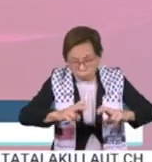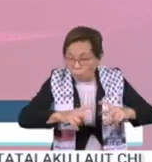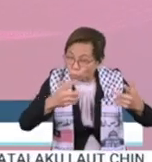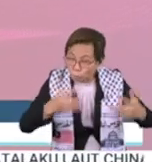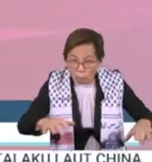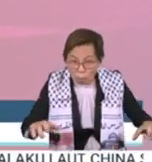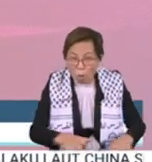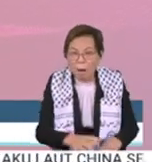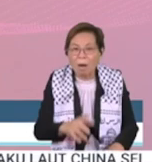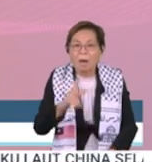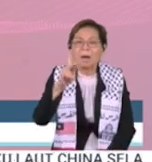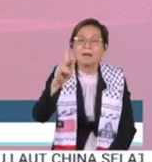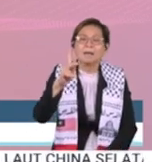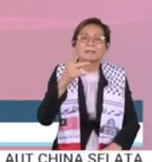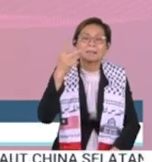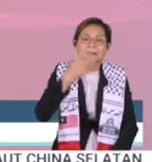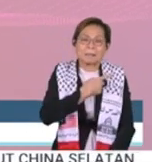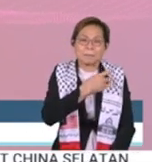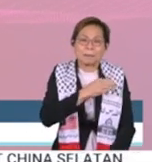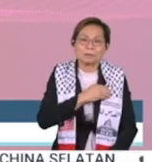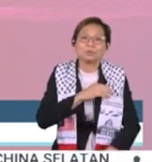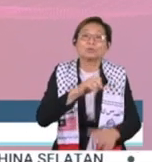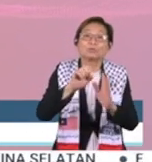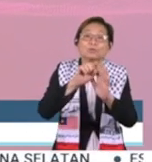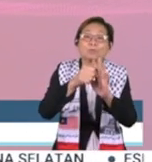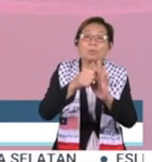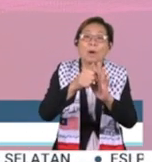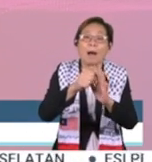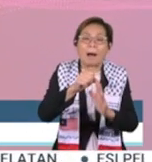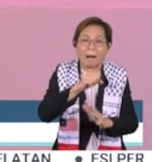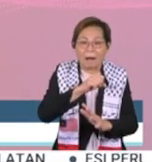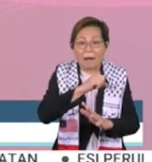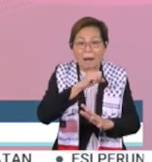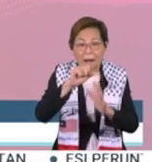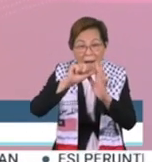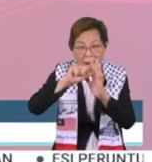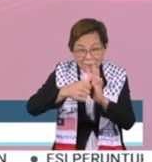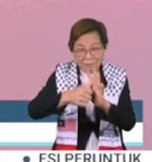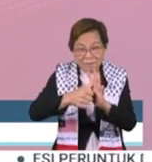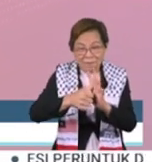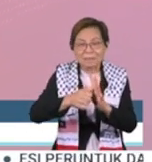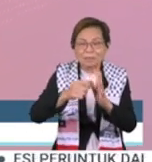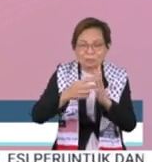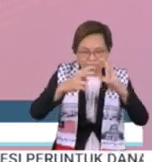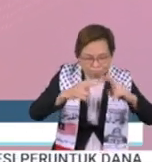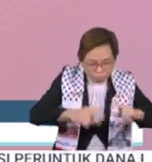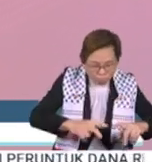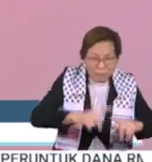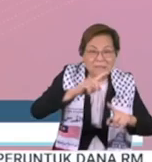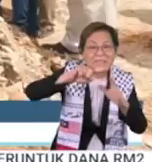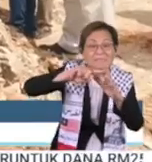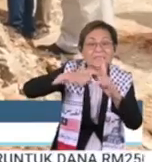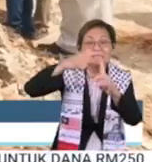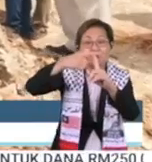dijalankan Kementerian Sumber Asli, Alam Sekitar dan Perubahan Iklim, NRECC, sejak sebulan yang lalu.